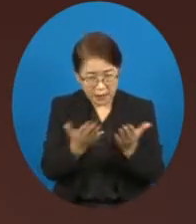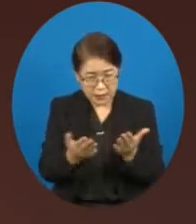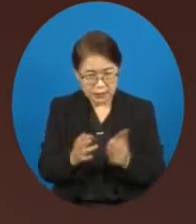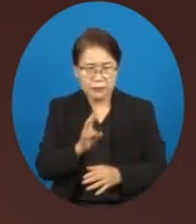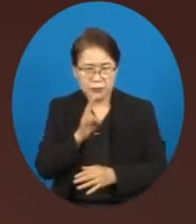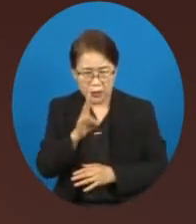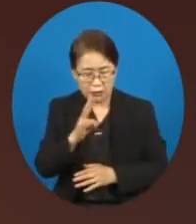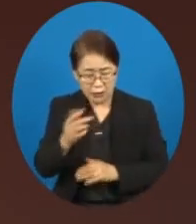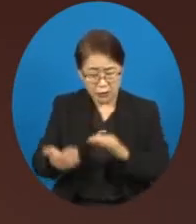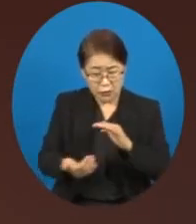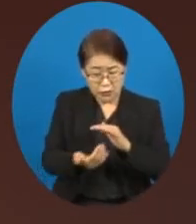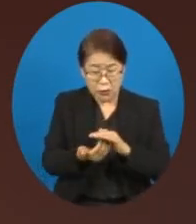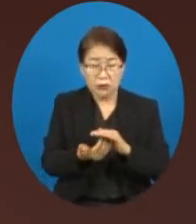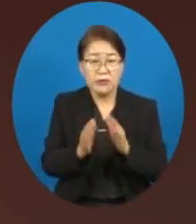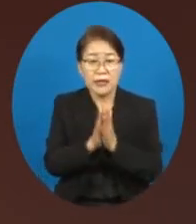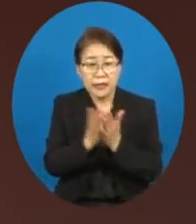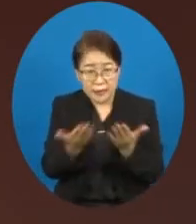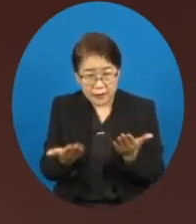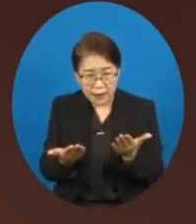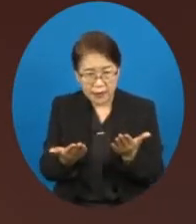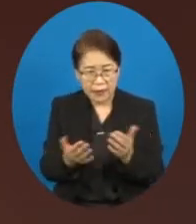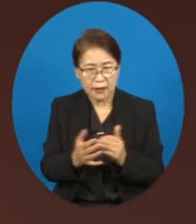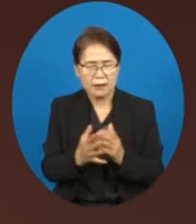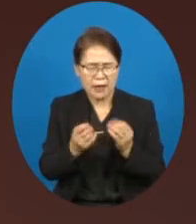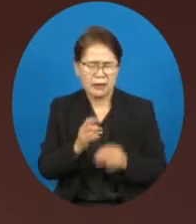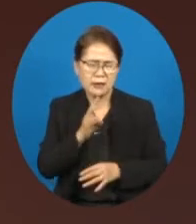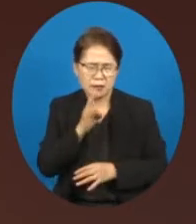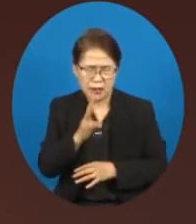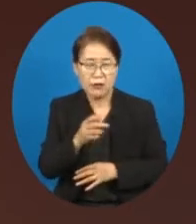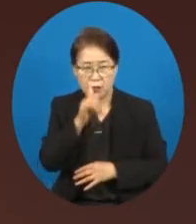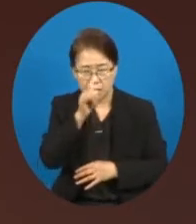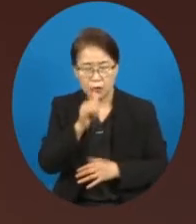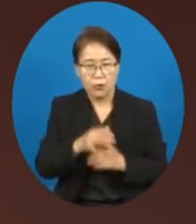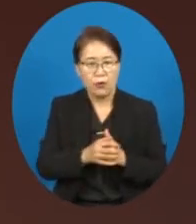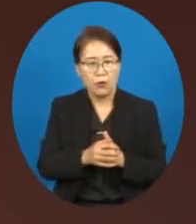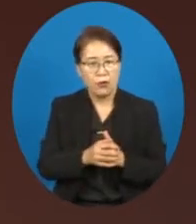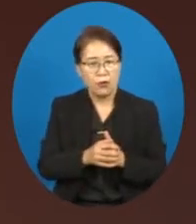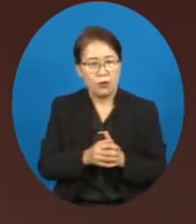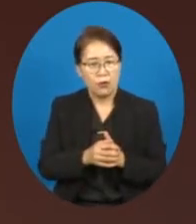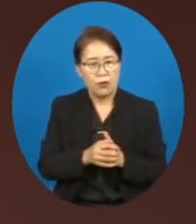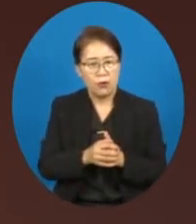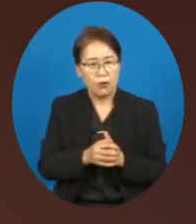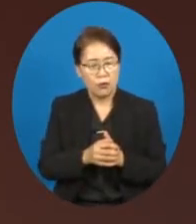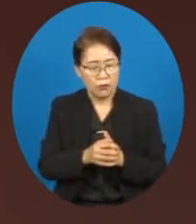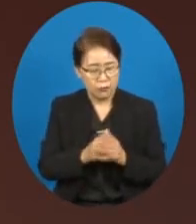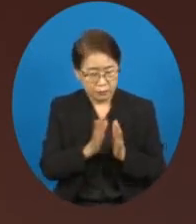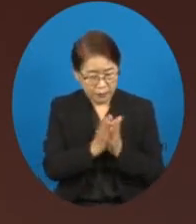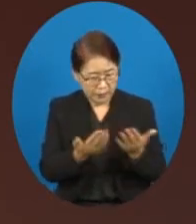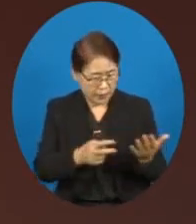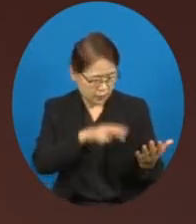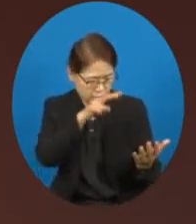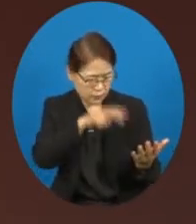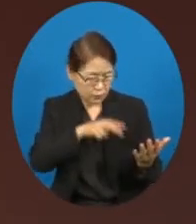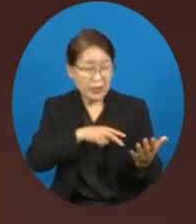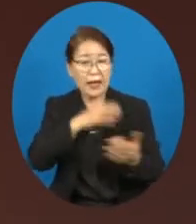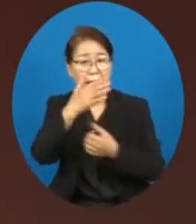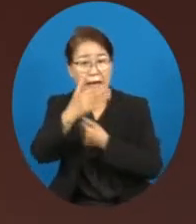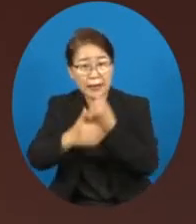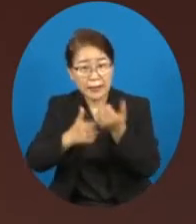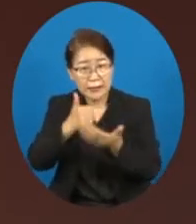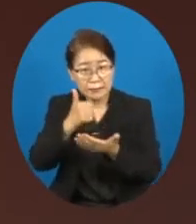있습니다. 성경에는 얼마나 많은 예언이 있는지 몰라요. 그런데 이 성경에 보게 되면